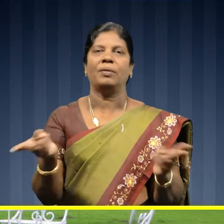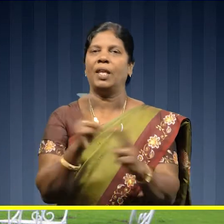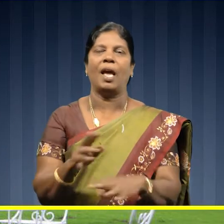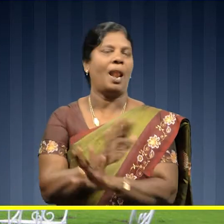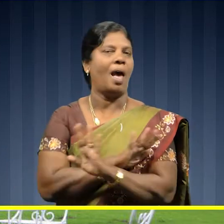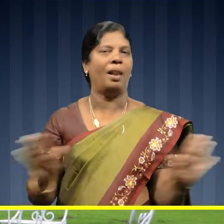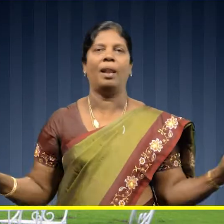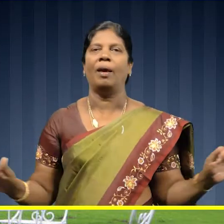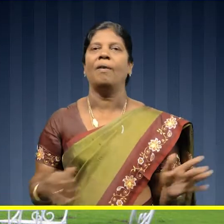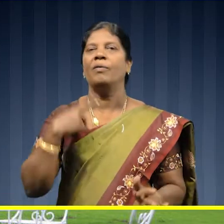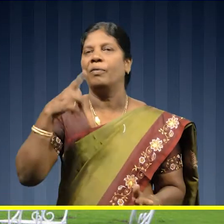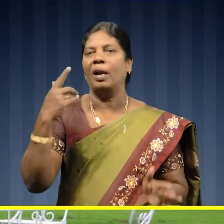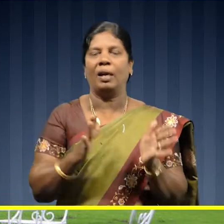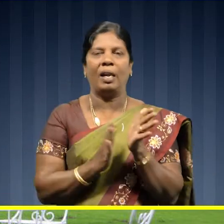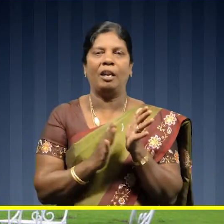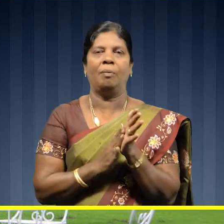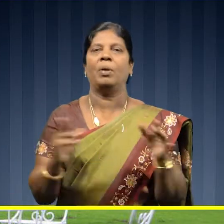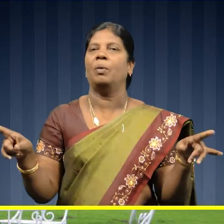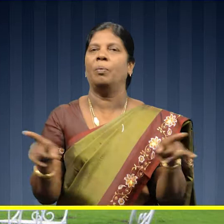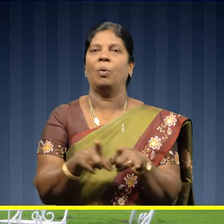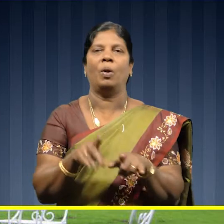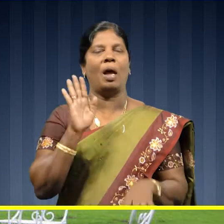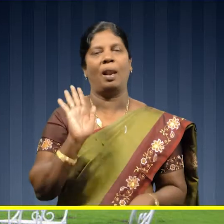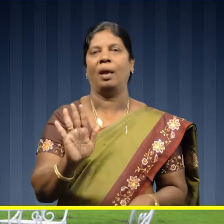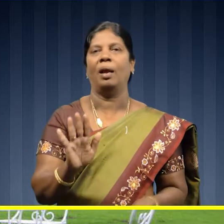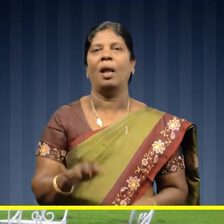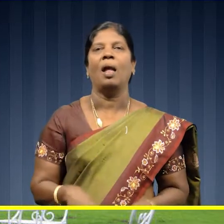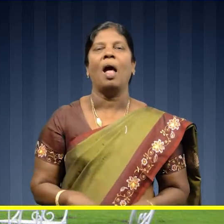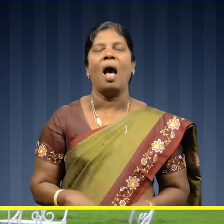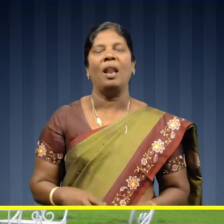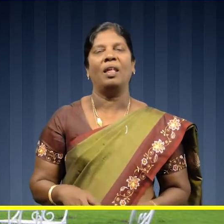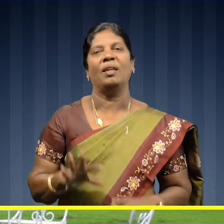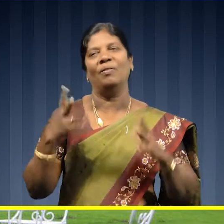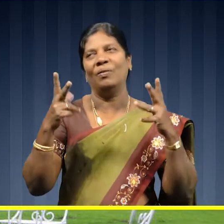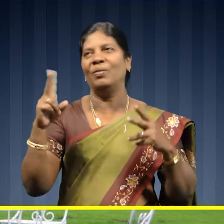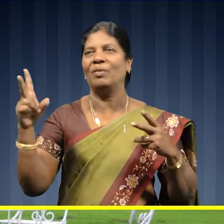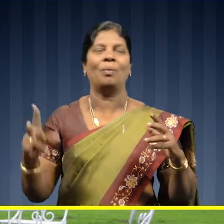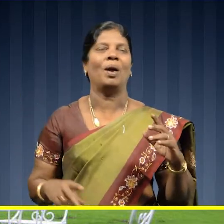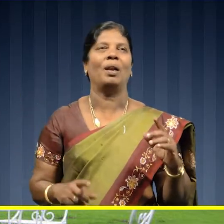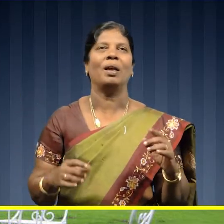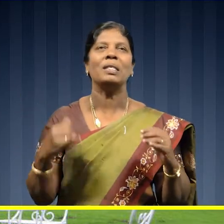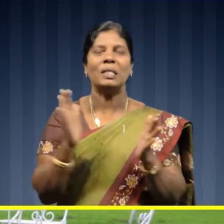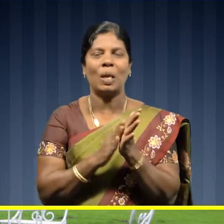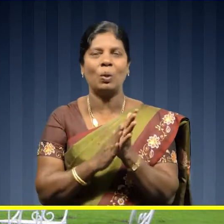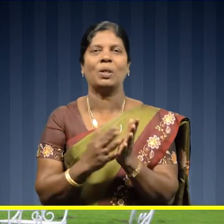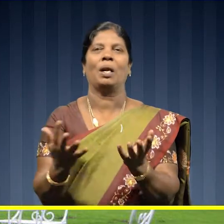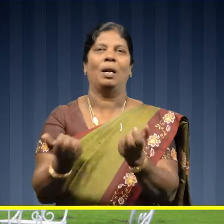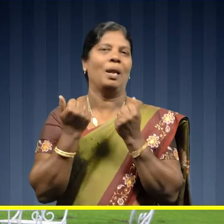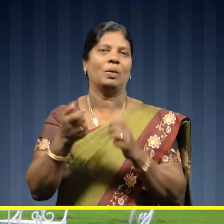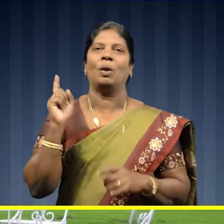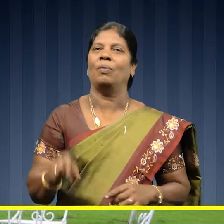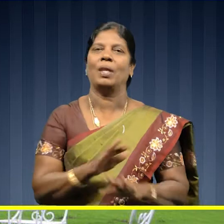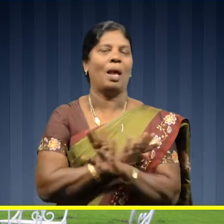உடுத்துவதல்ல, வாழ்க்கையின் இன்பங்களை அனுபவிப்பதல்ல, கேளிக்கைகளிலே மூழ்கி இருப்பது அல்ல.